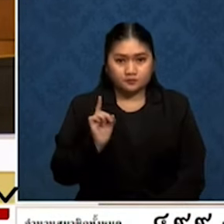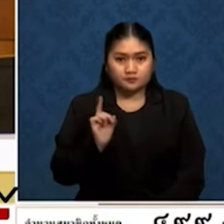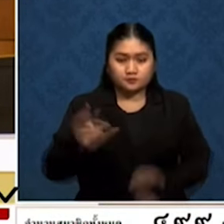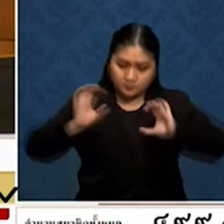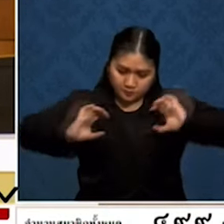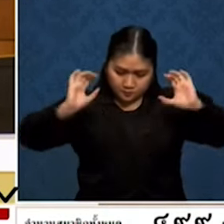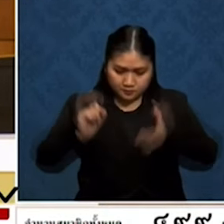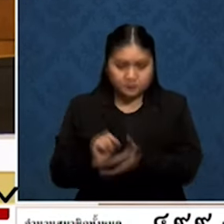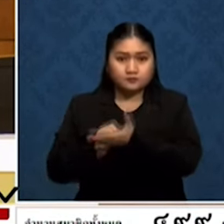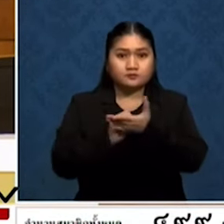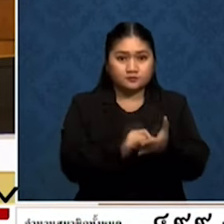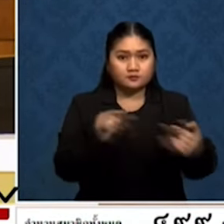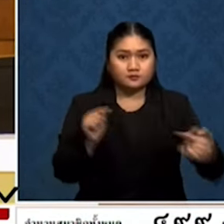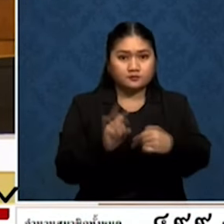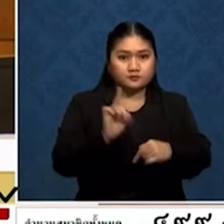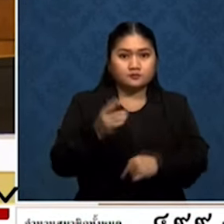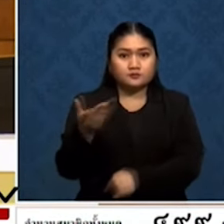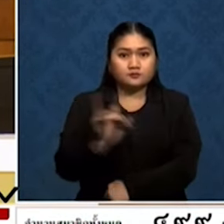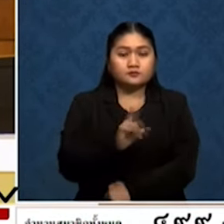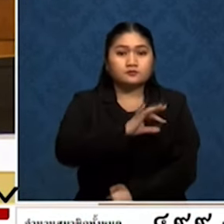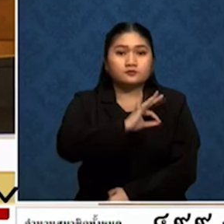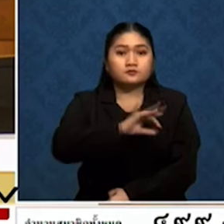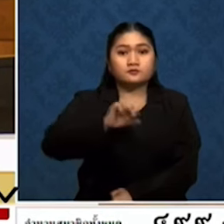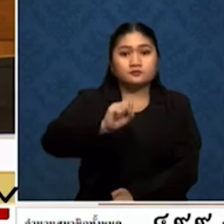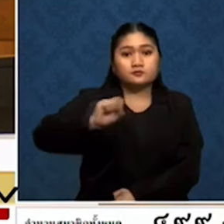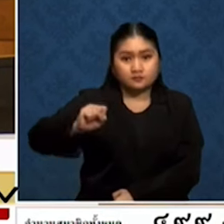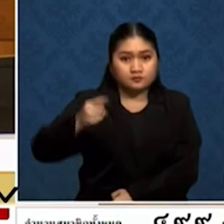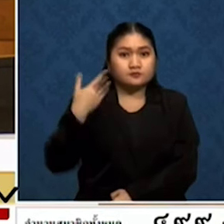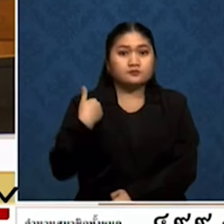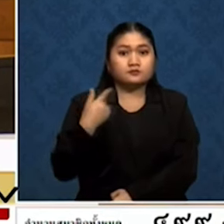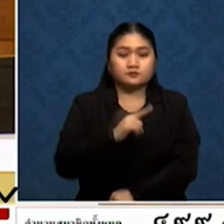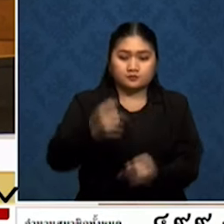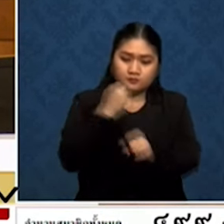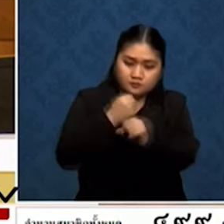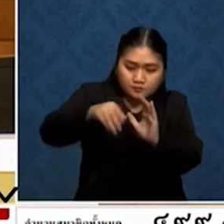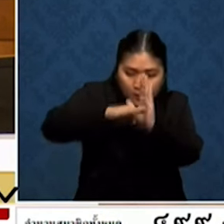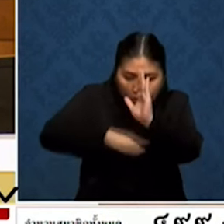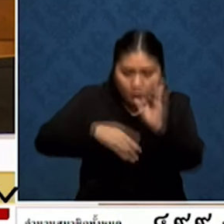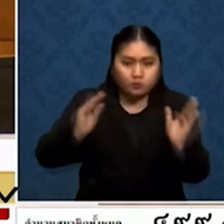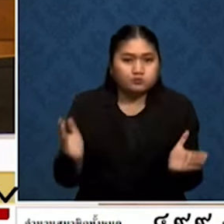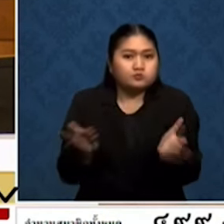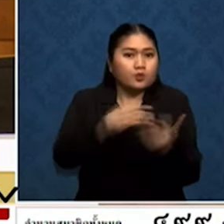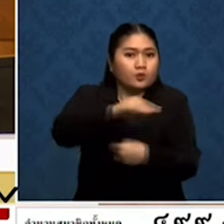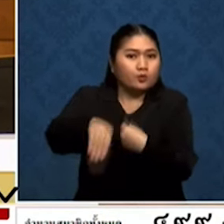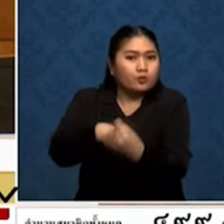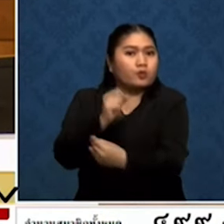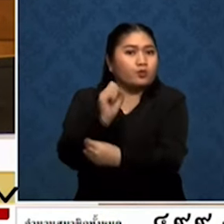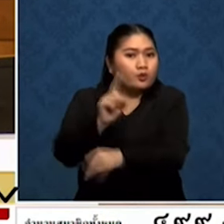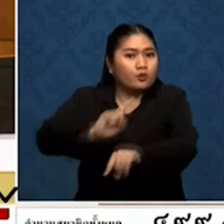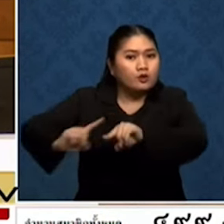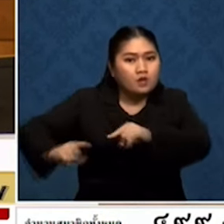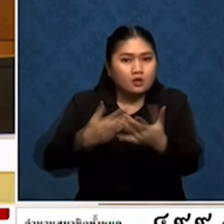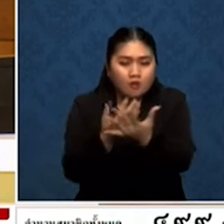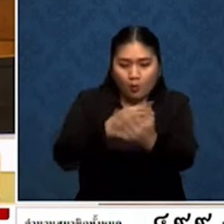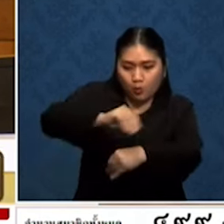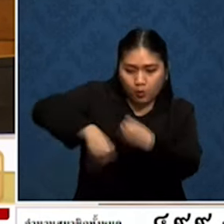รัฐบาลนำเสนอต่อสมาชิสภาผู้แนรสสดอนเป็การดำเนินการเพื่อกระตุ้นเศรษฐกดวยการส่งเสริมให้มเมเงิน